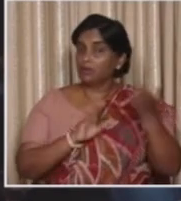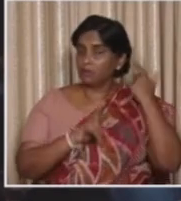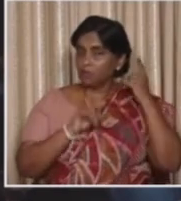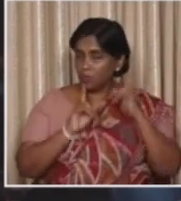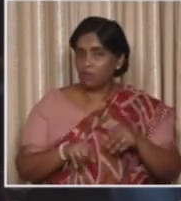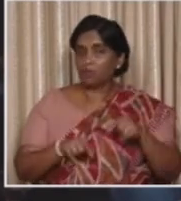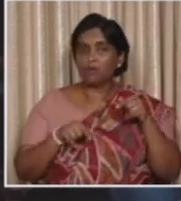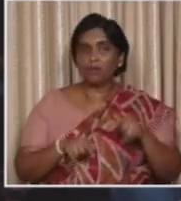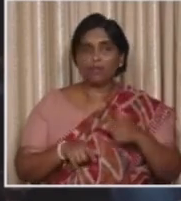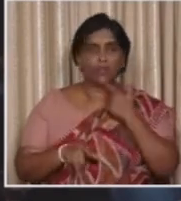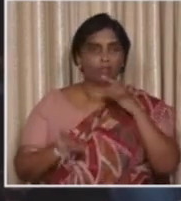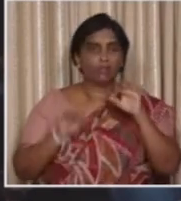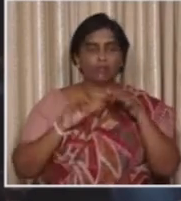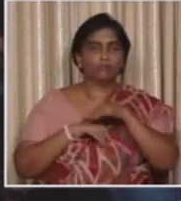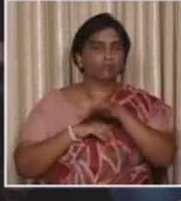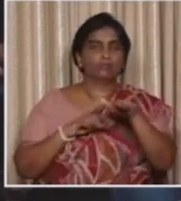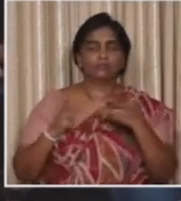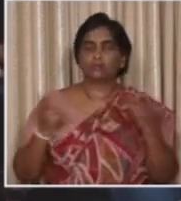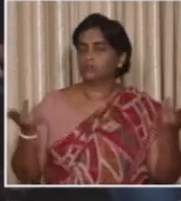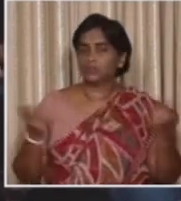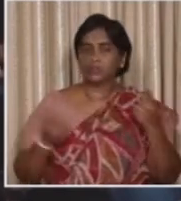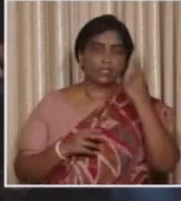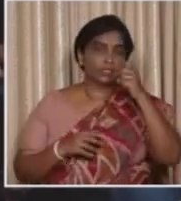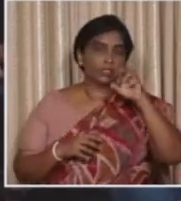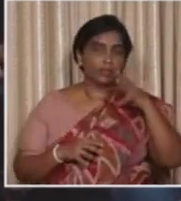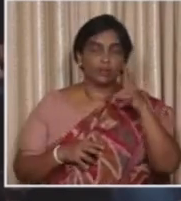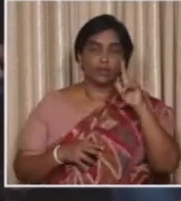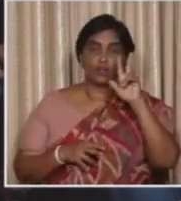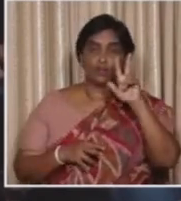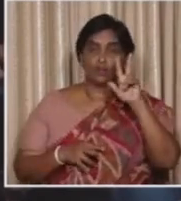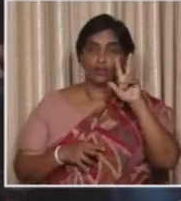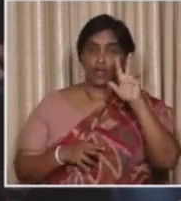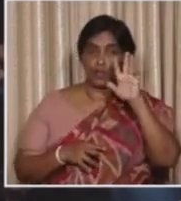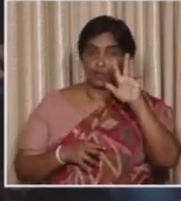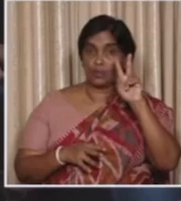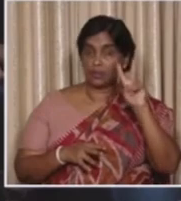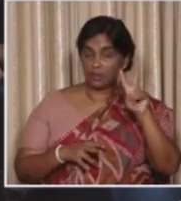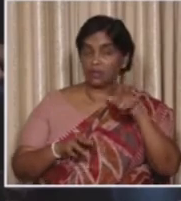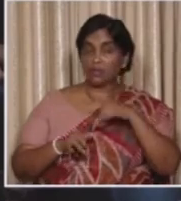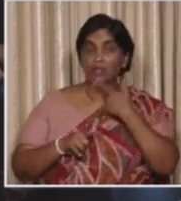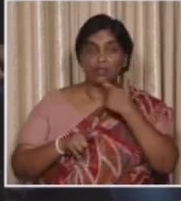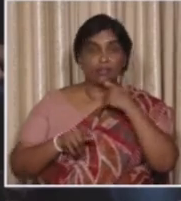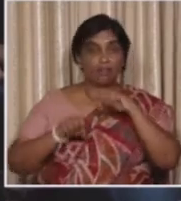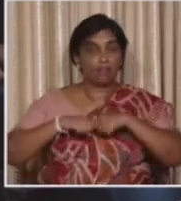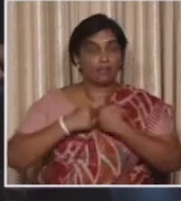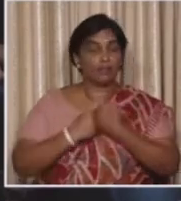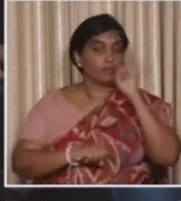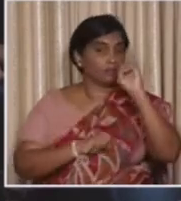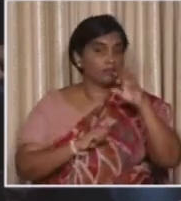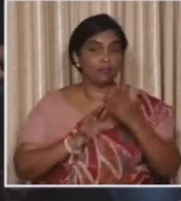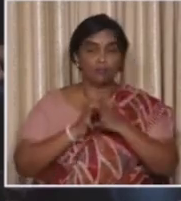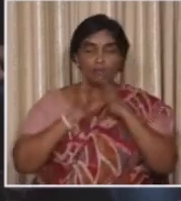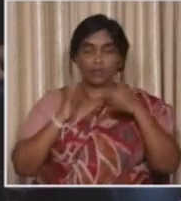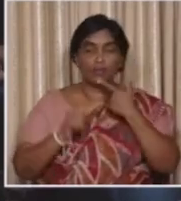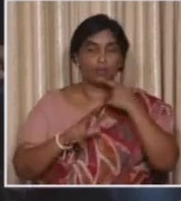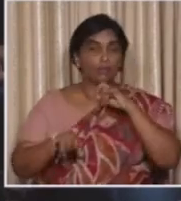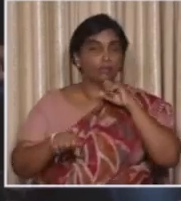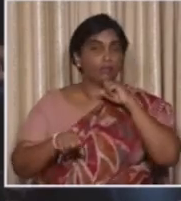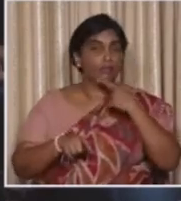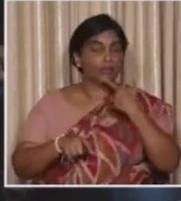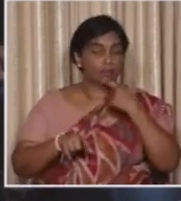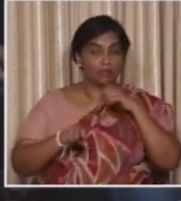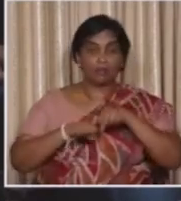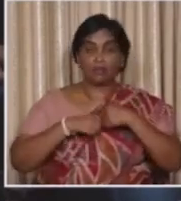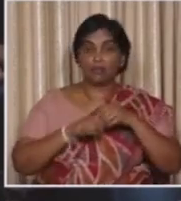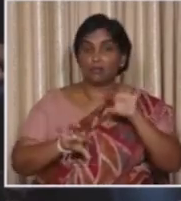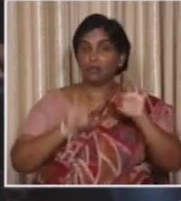තත්ත්වය අද ඒ වතු වල නැහැ. 1992 මේ වතු සමාගම් වලට පවරනකොට ඒ බොහෝ වතු සමාගම් වල